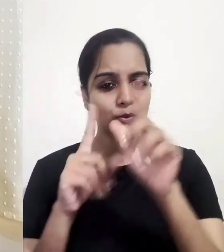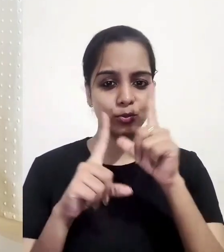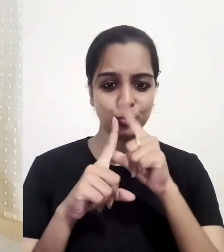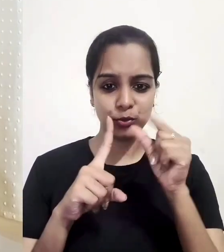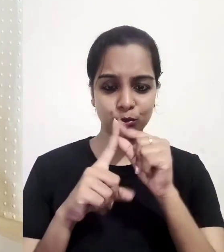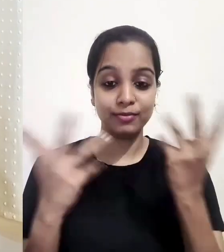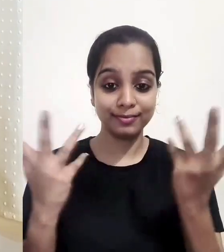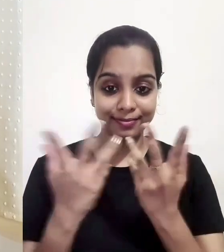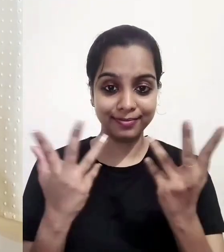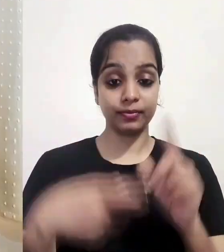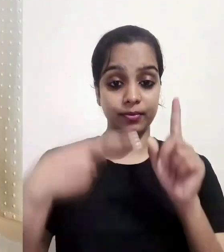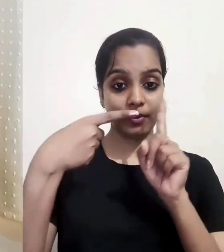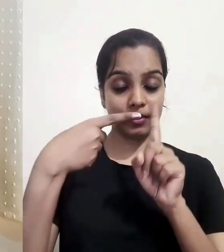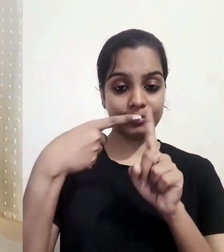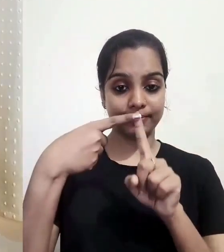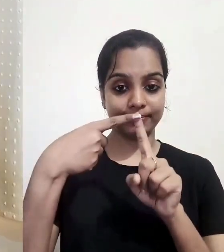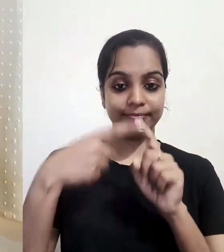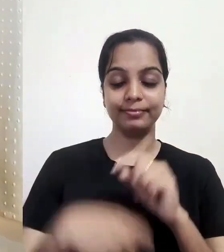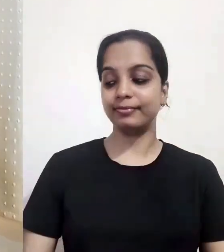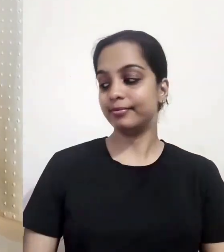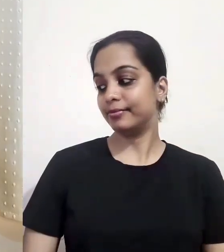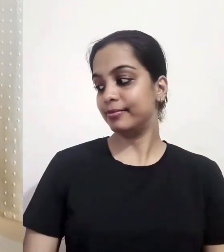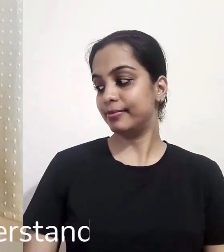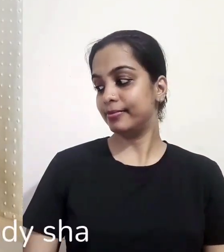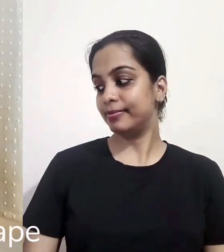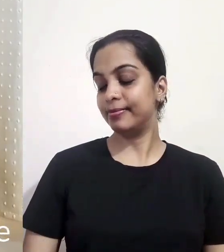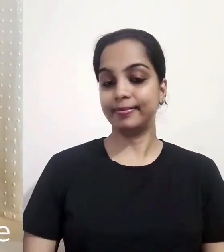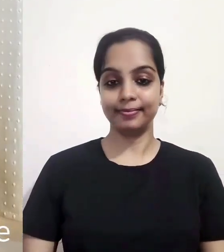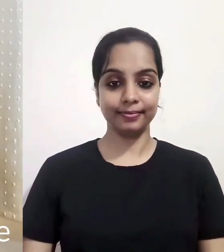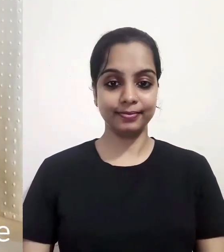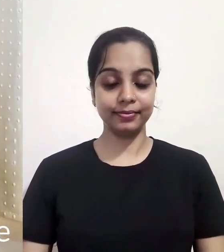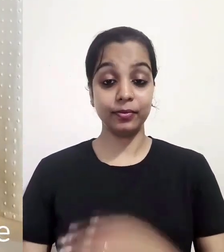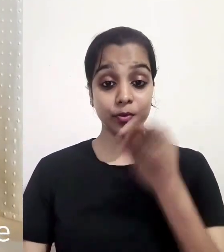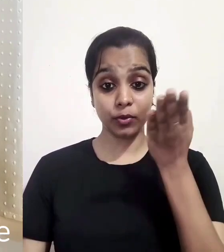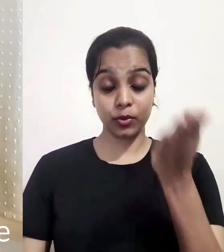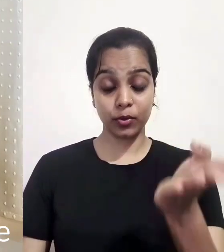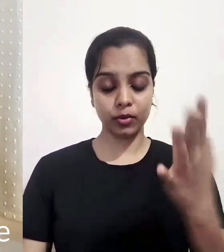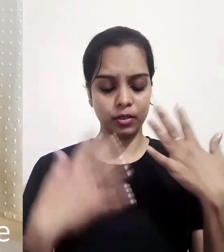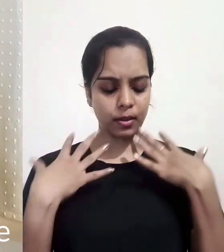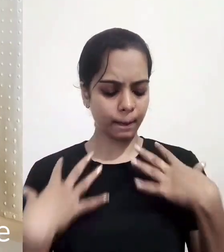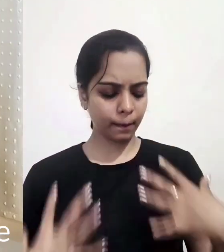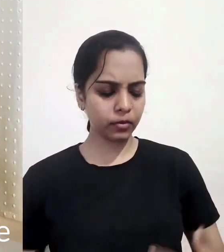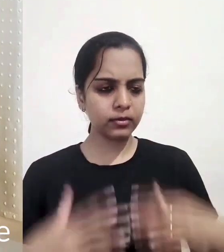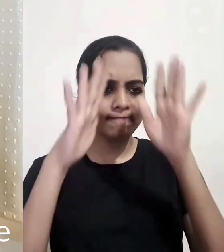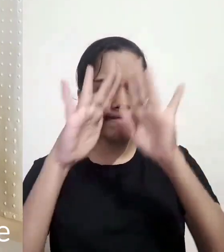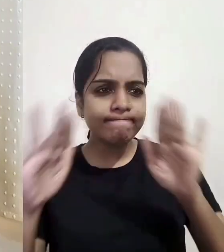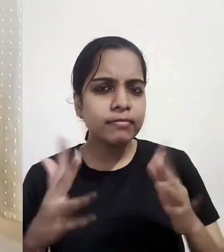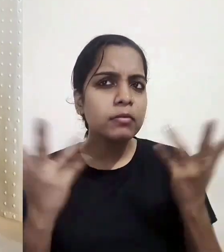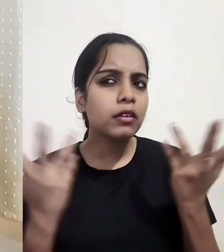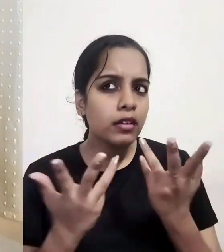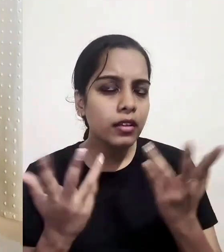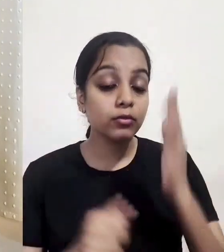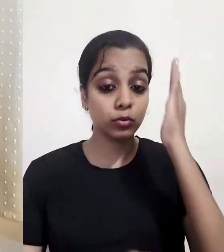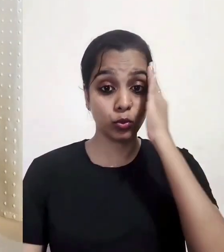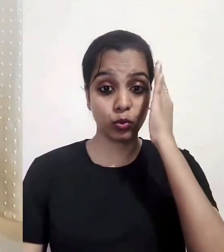കാര്യങ്ങൾ ശ്രദ്ധിക്കണമെന്ന് നമുക്കൊന്ന് നോക്കിയാലോ. ഇതിലെ ഫസ്റ്റ് പോയിന്റ് എന്ന് പറയുന്നത് അണ്ടർസ്റ്റാൻഡിങ് യുവർ ബോഡി ഷേപ്പ്. ഈ